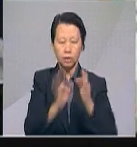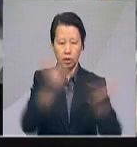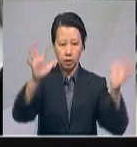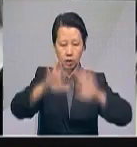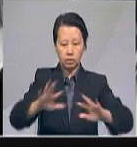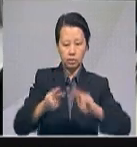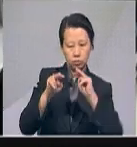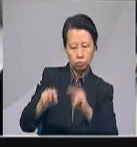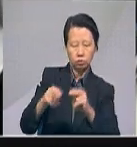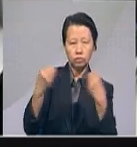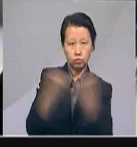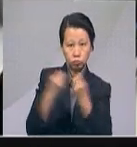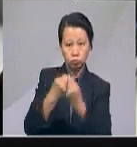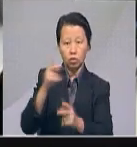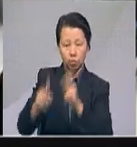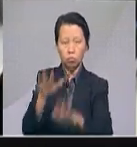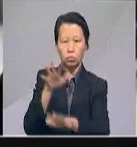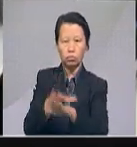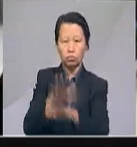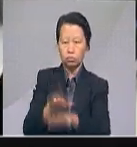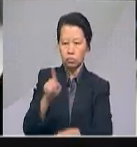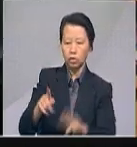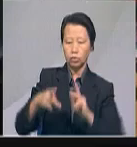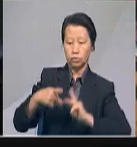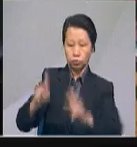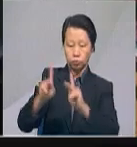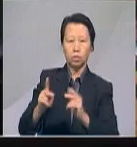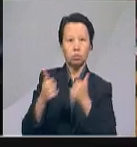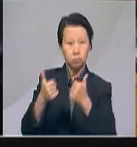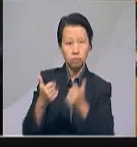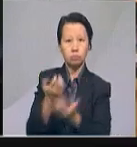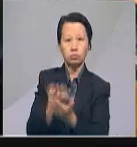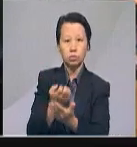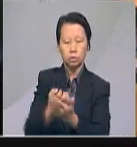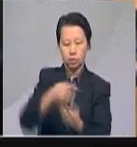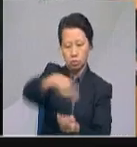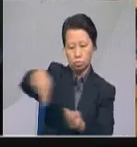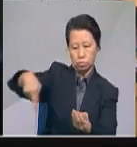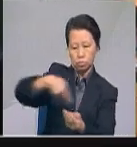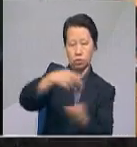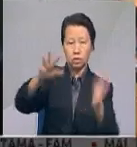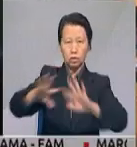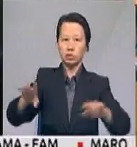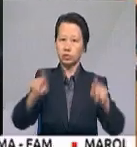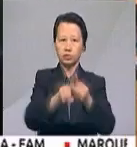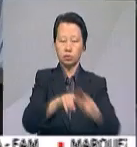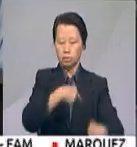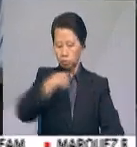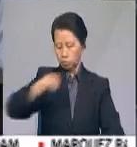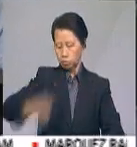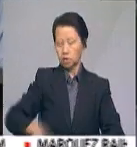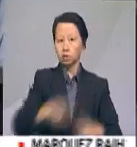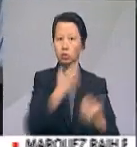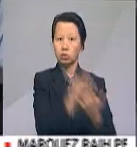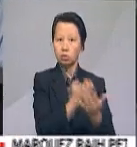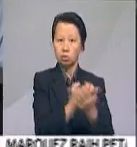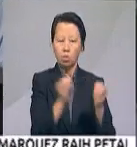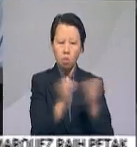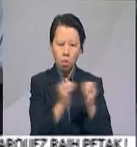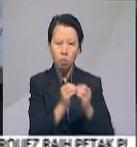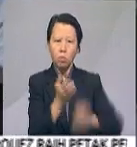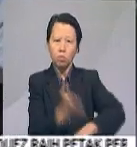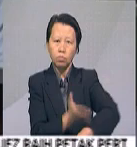melihat jumlah populasi itu sebagai suatu peluang pasaran, rantau ini akan menjadi seperti China yang ekonominya semakin